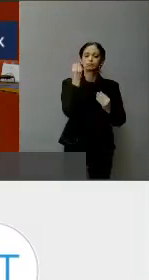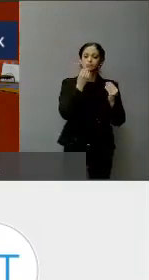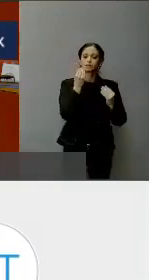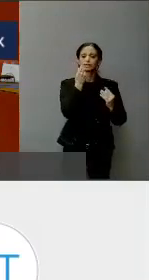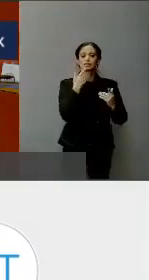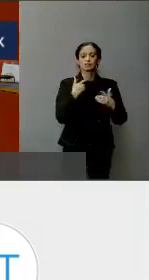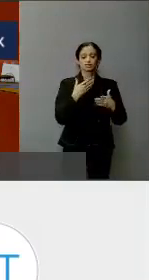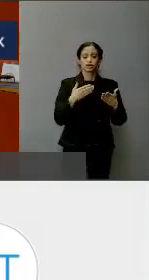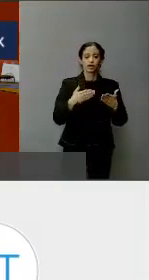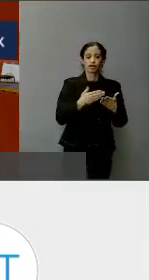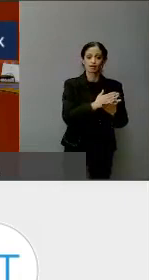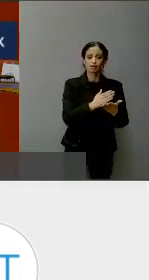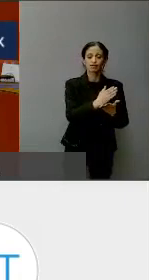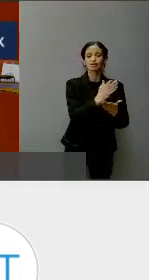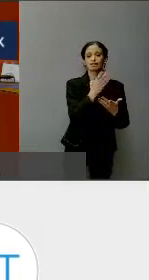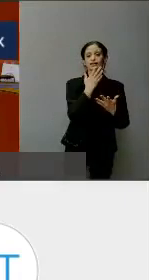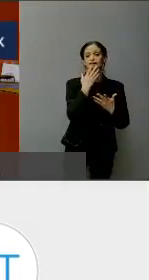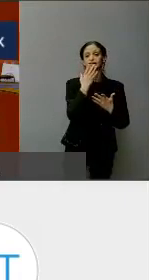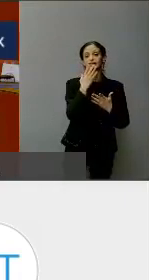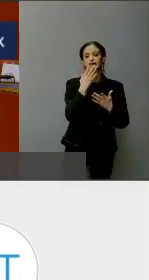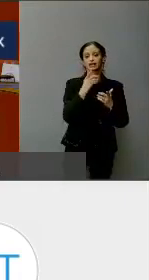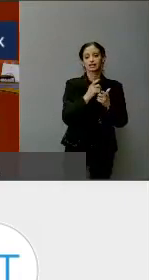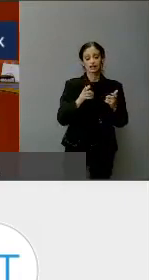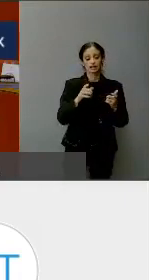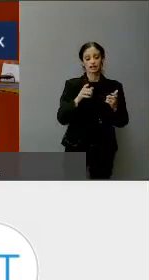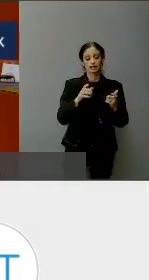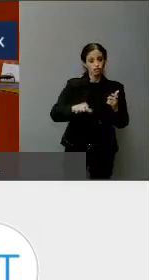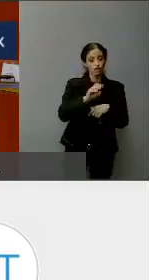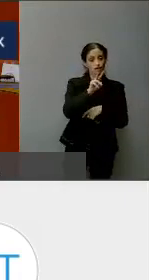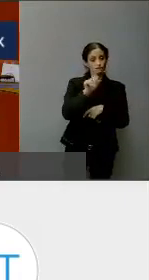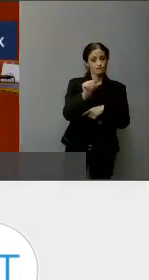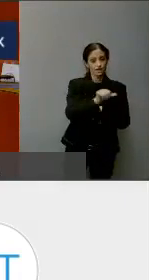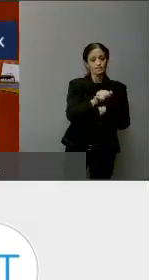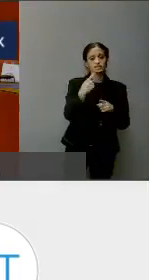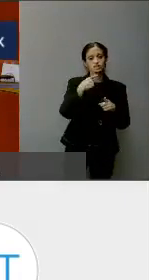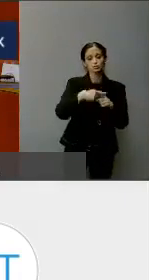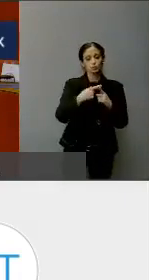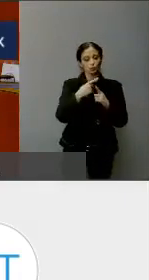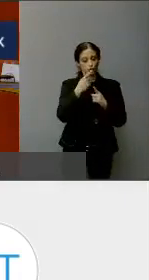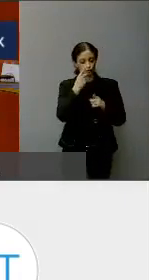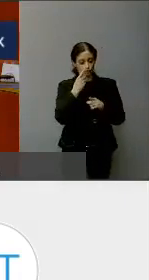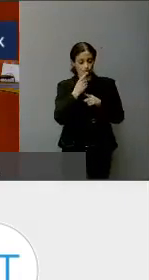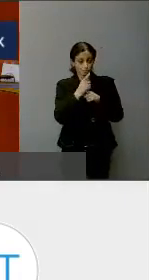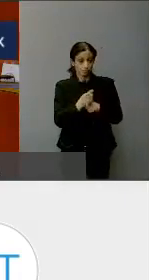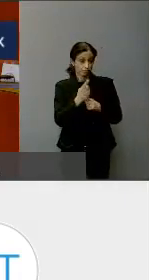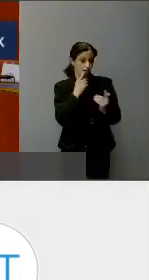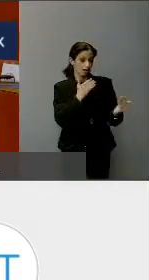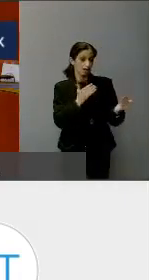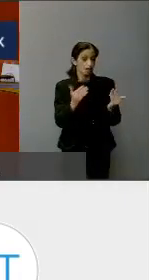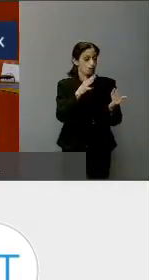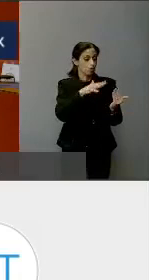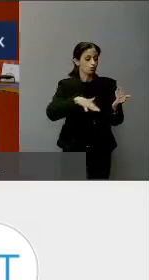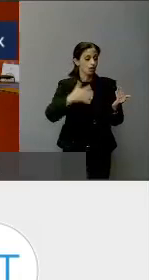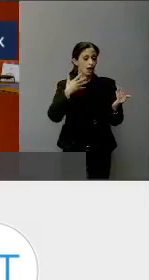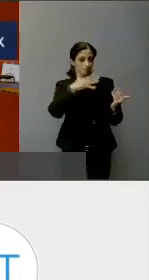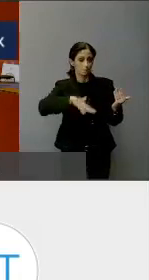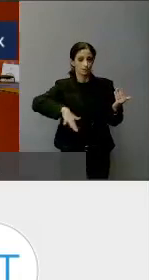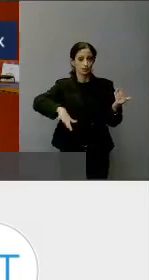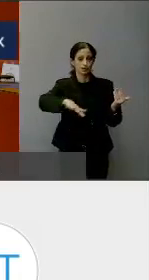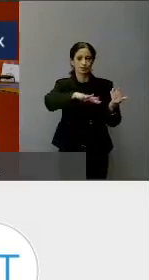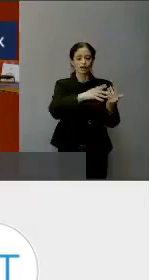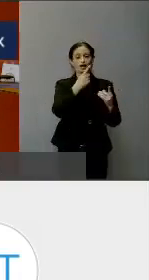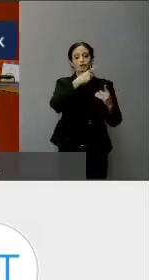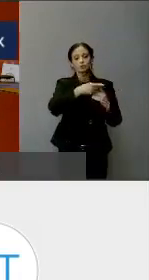con la base prevedono eventuali integrazioni prevedono il rapporto ambientale ci sarà anche la possibilità eventuale